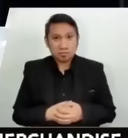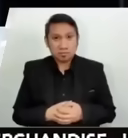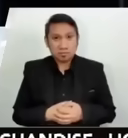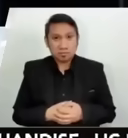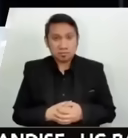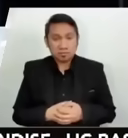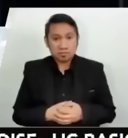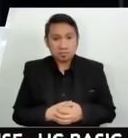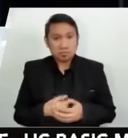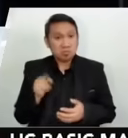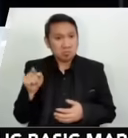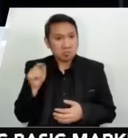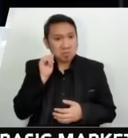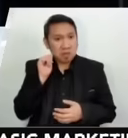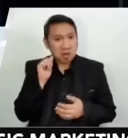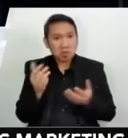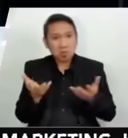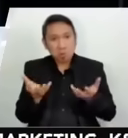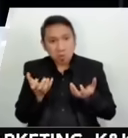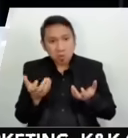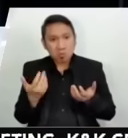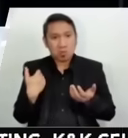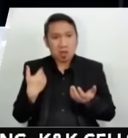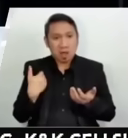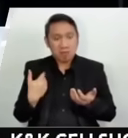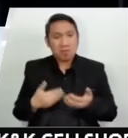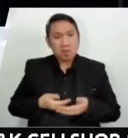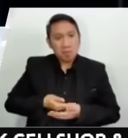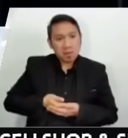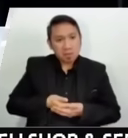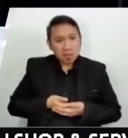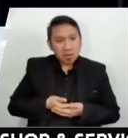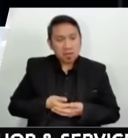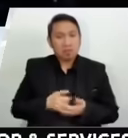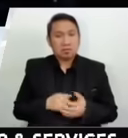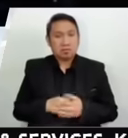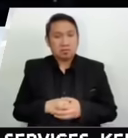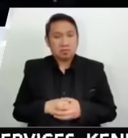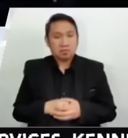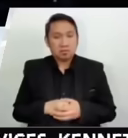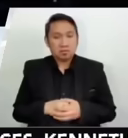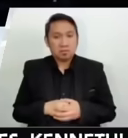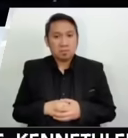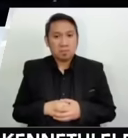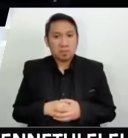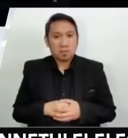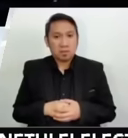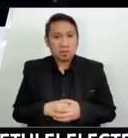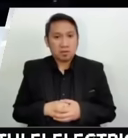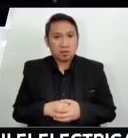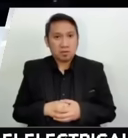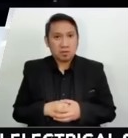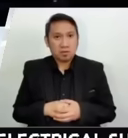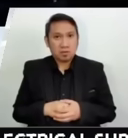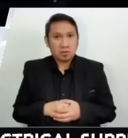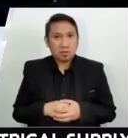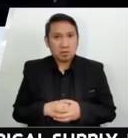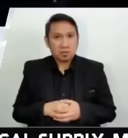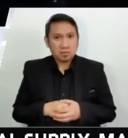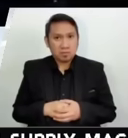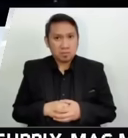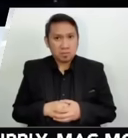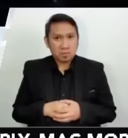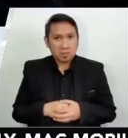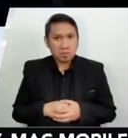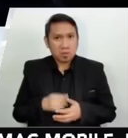magkaanak. Yung babae na po, parang gusto po talaga ano nun, sir. Pag nandun ako sa tapat ng bahay niya, lagi niya po ako